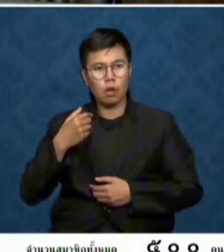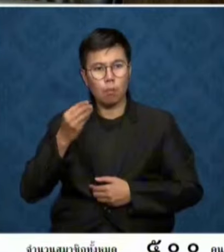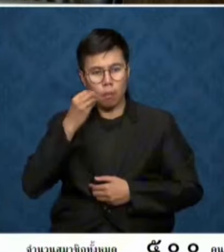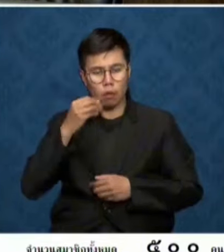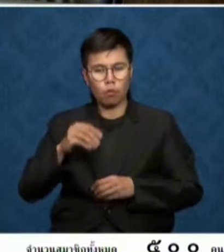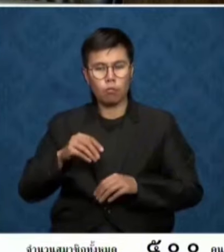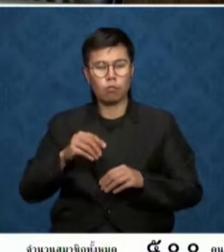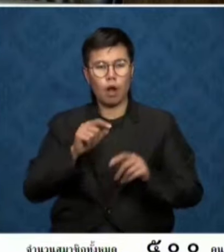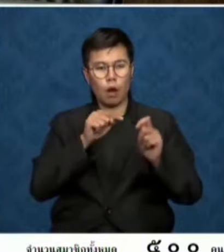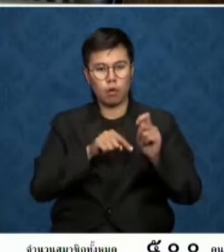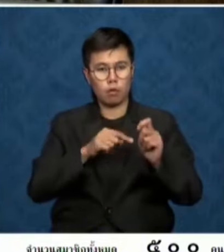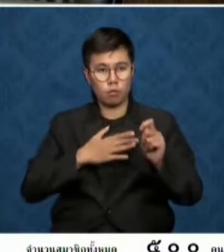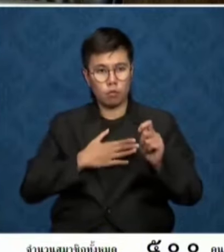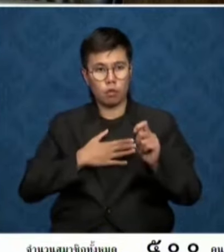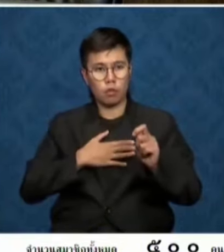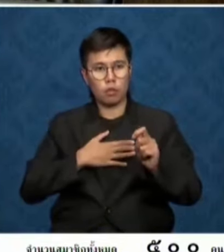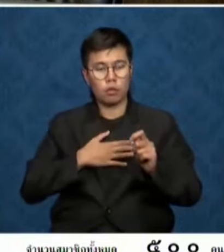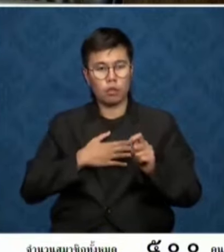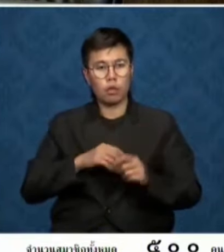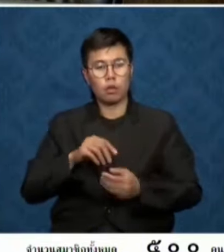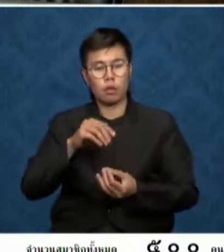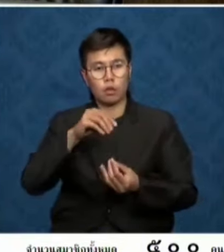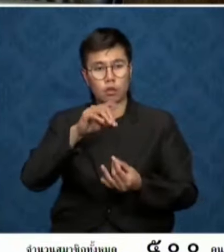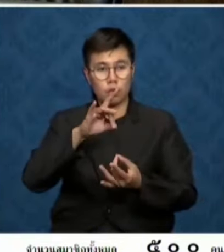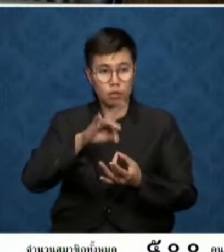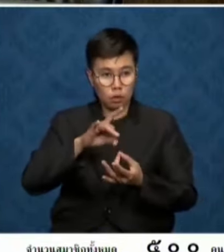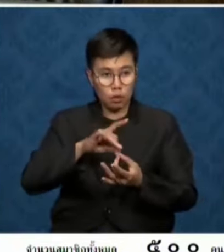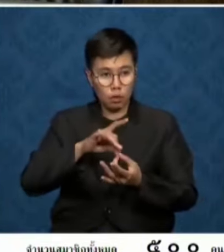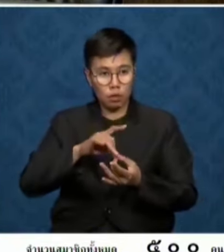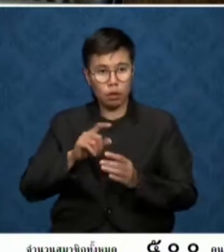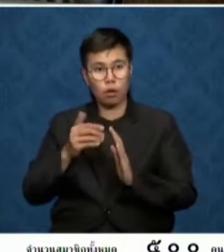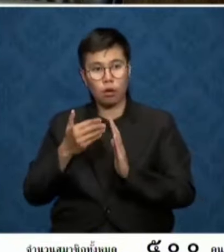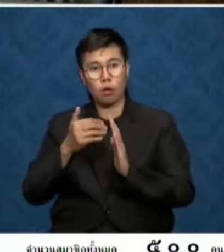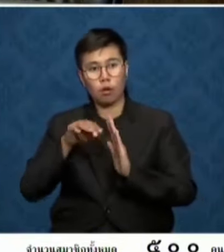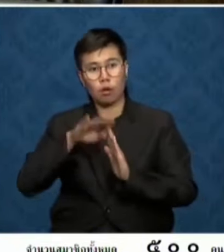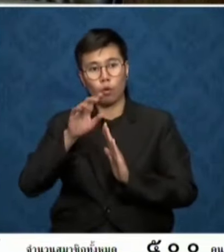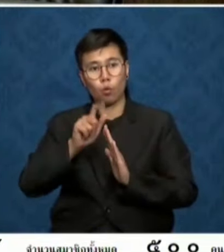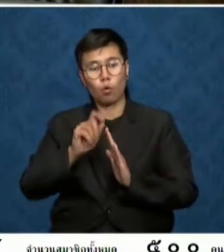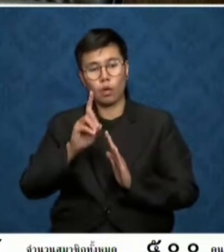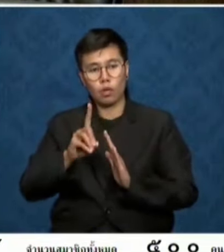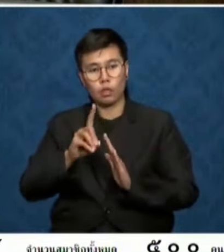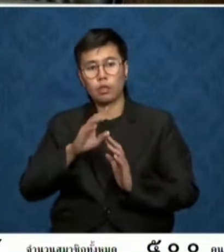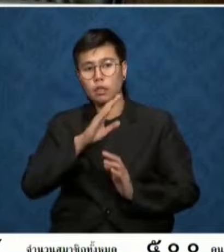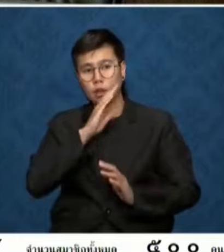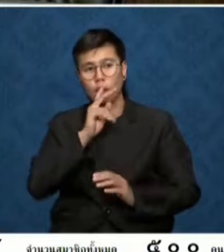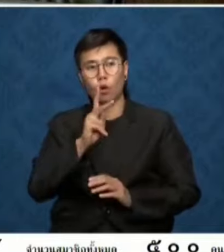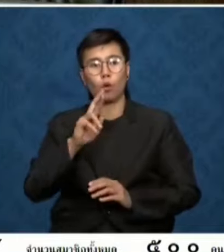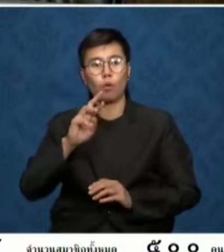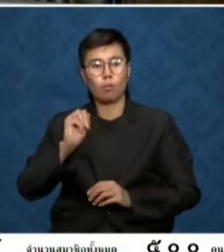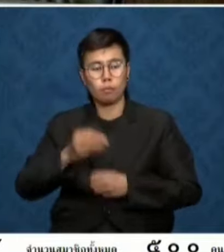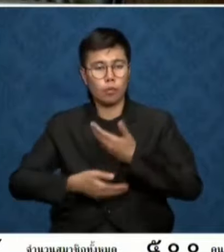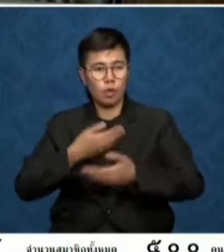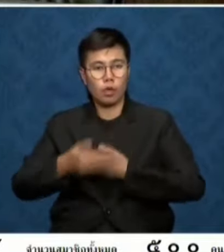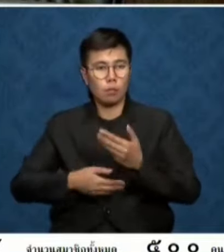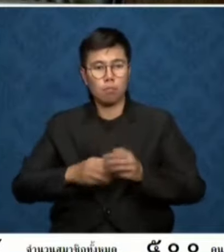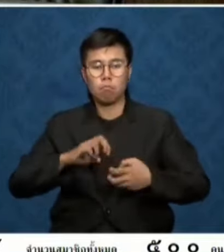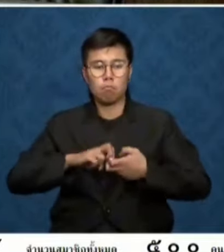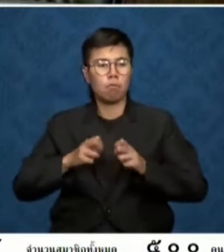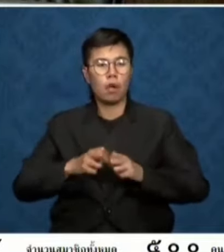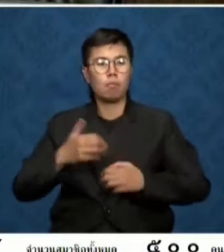งอำเภอนะครับศรีสัชนาลัยและอุตรดิตถ์นั้นมีปัญหาเรื่องนี้ถ้าหากไม่มีกรมพาณิชย์ตั้งงบประมาณไว้จะเดือดร้อนครับขอบคุณ